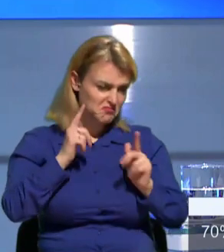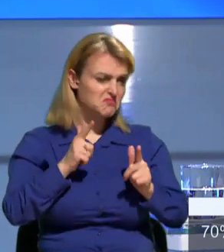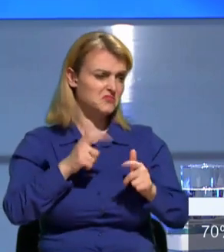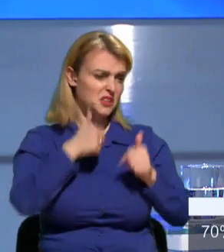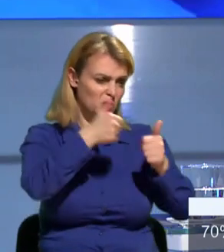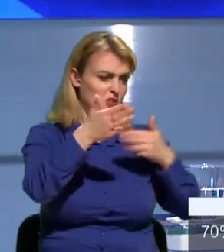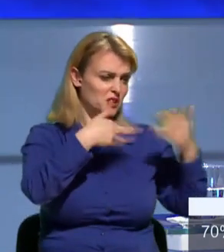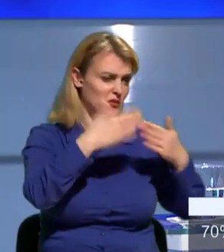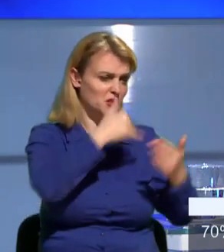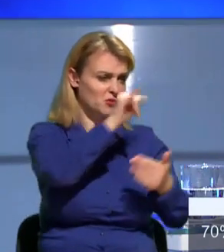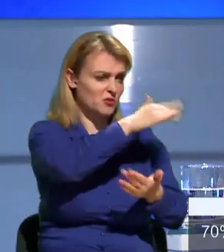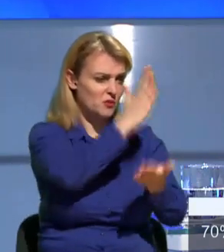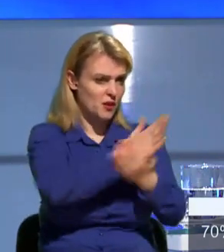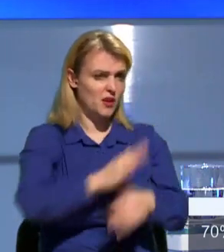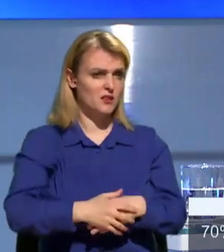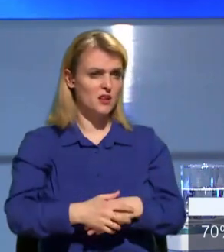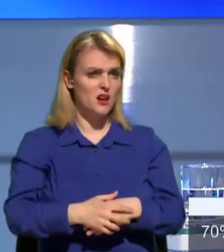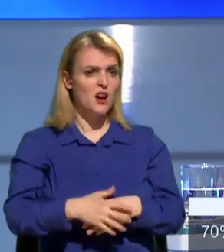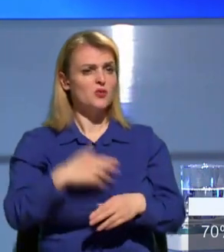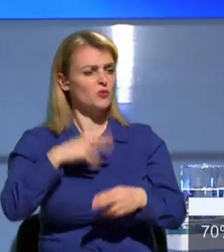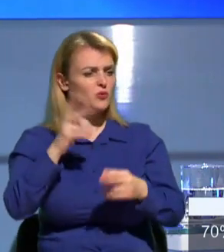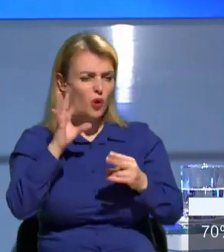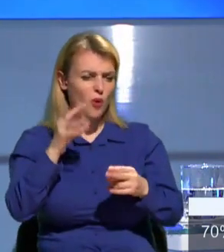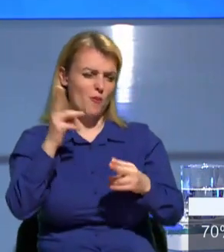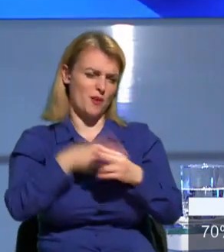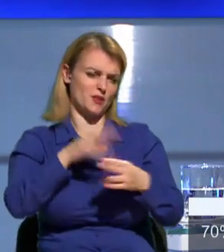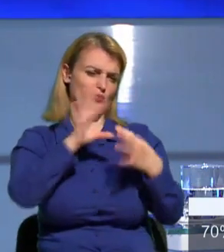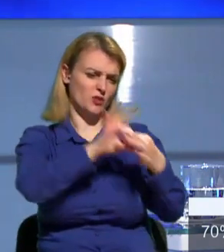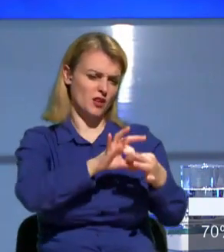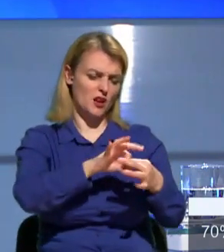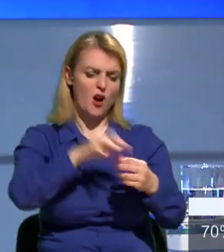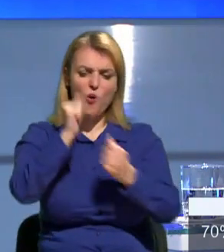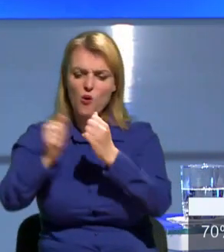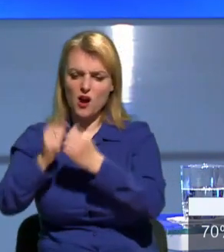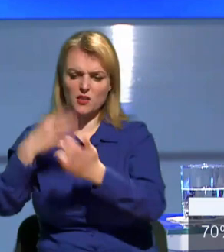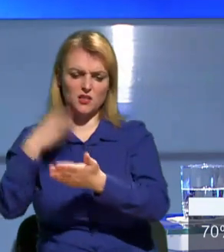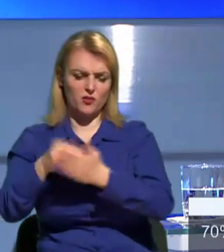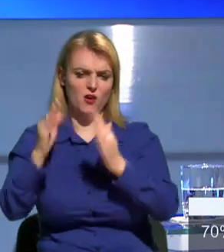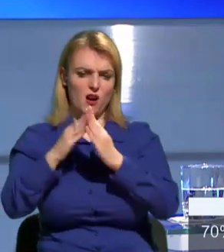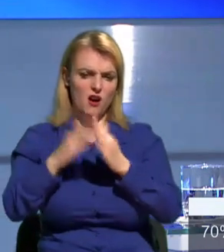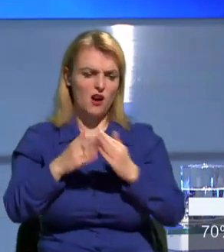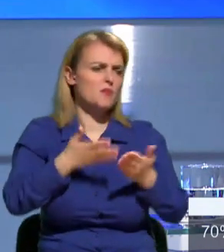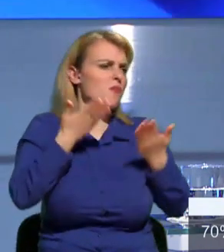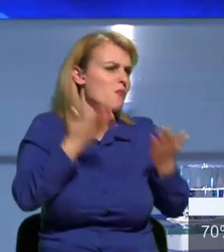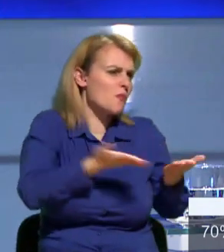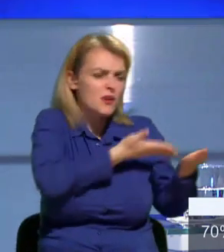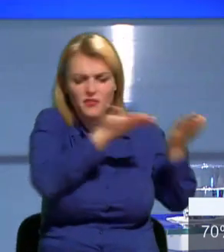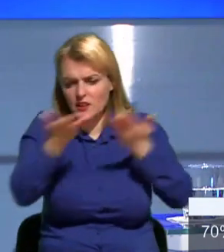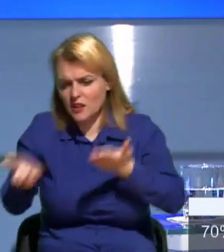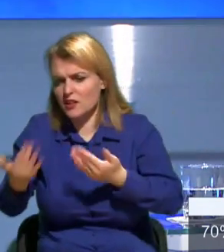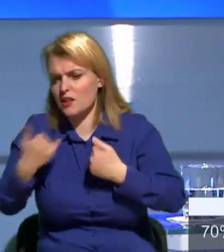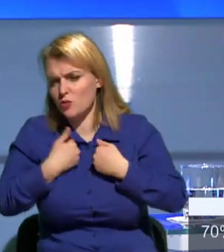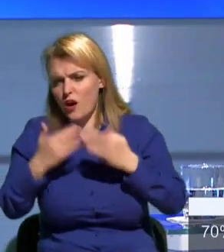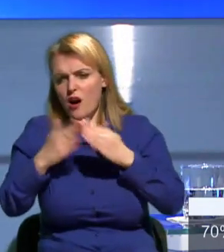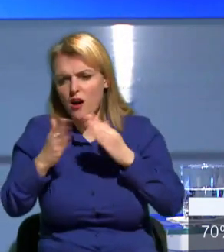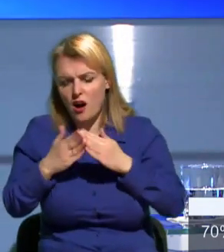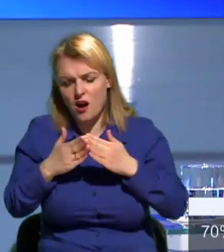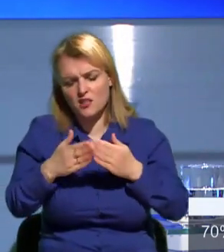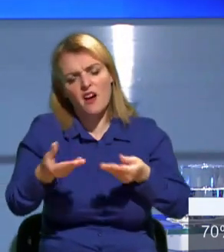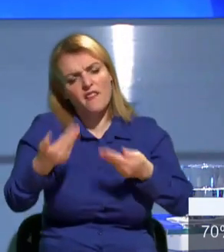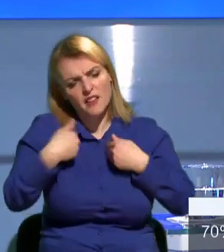astea. Noi, stăpâni la noi acasă, voi stăpâni la voi acasă. Veniți să servim cu un pahar de vin, mergem la dumneavoastră să servim cu un pahar de